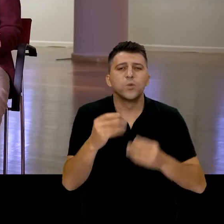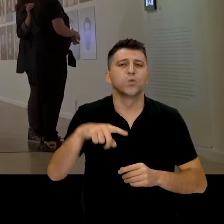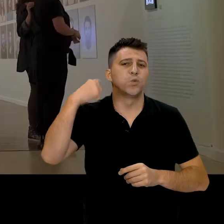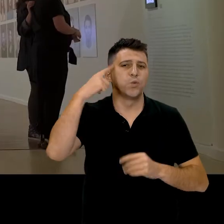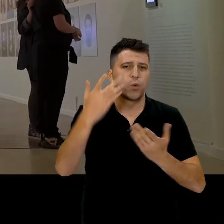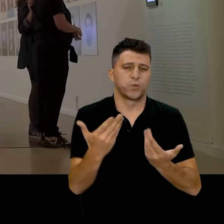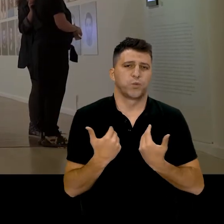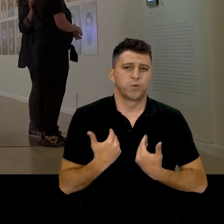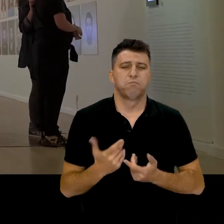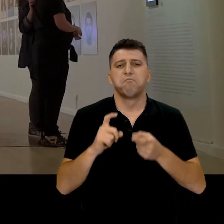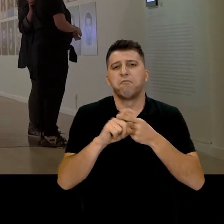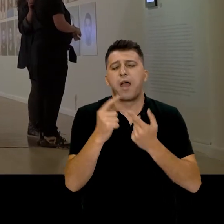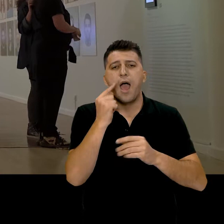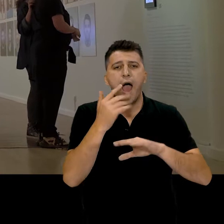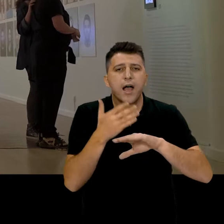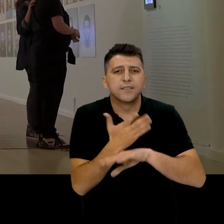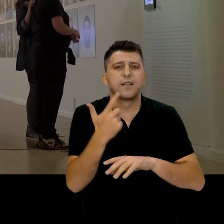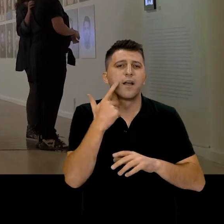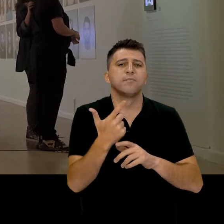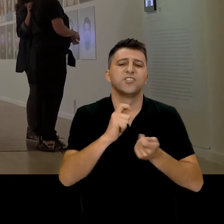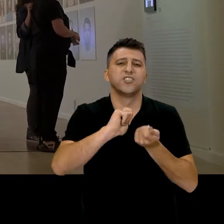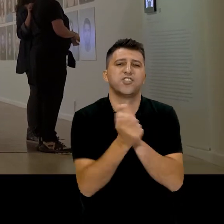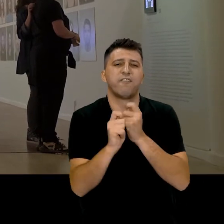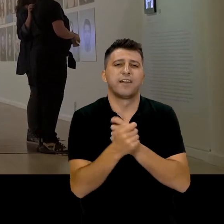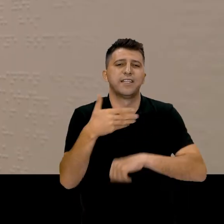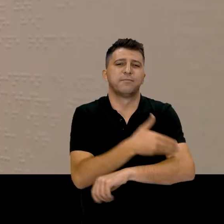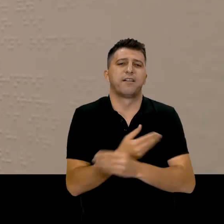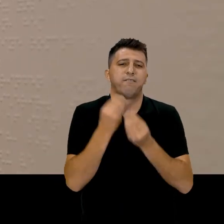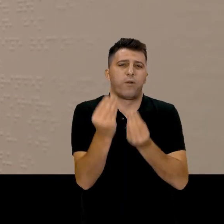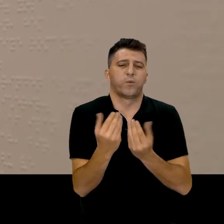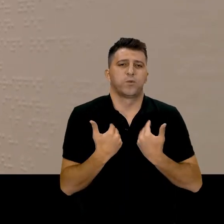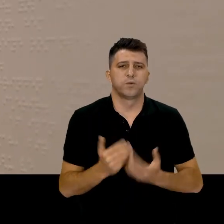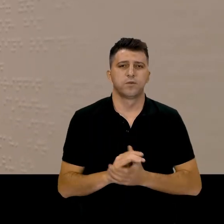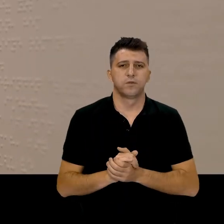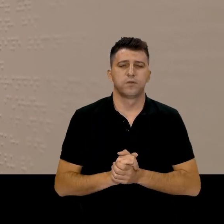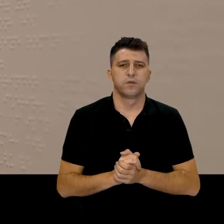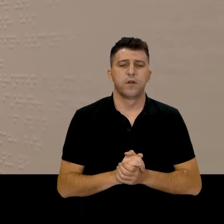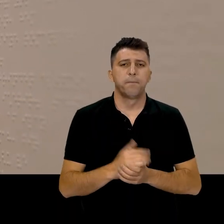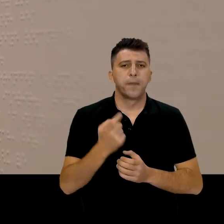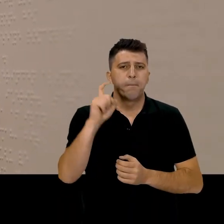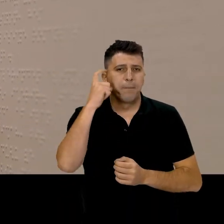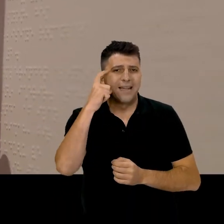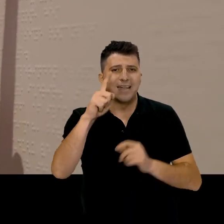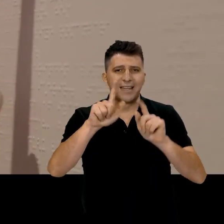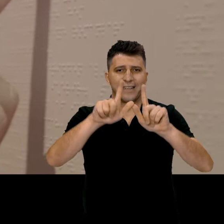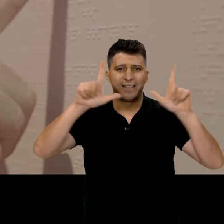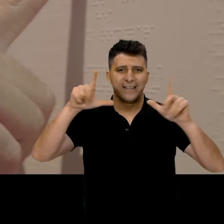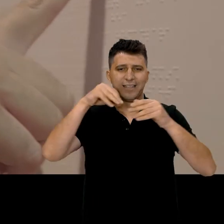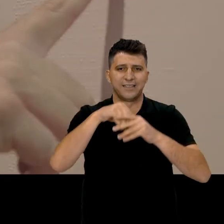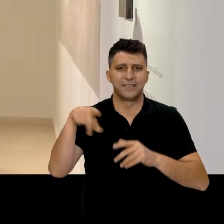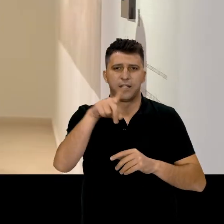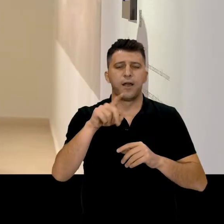ve aslında tercümanlık yapıyoruz gerekli içeriklere. Bilgi panolarındaki metinleri braille